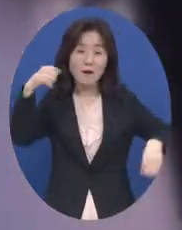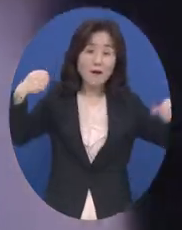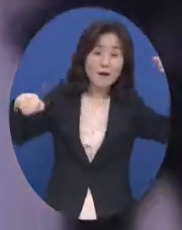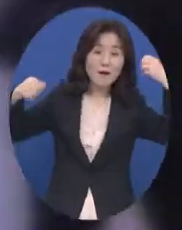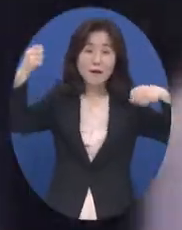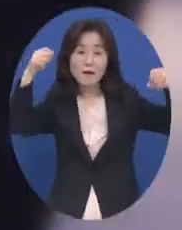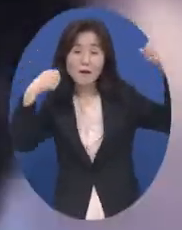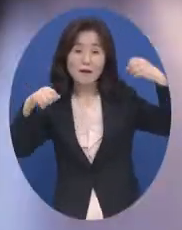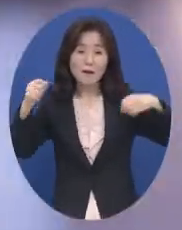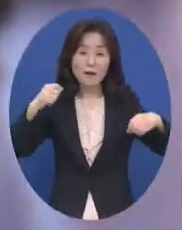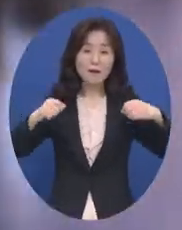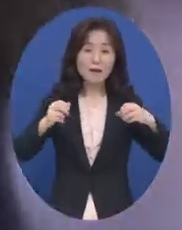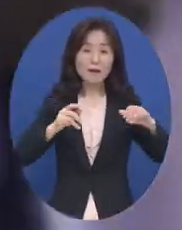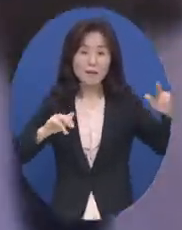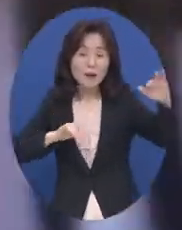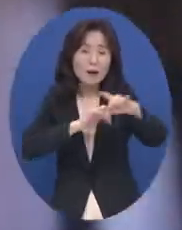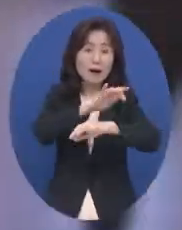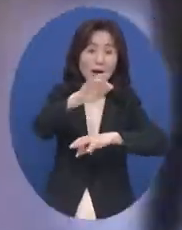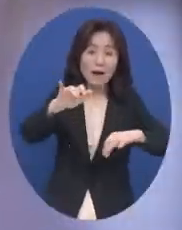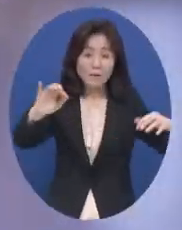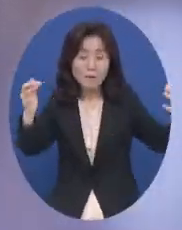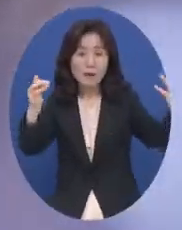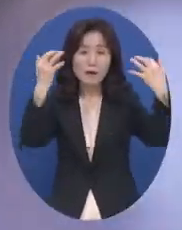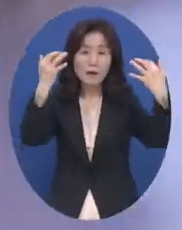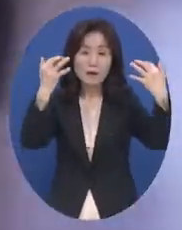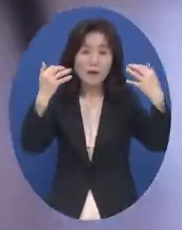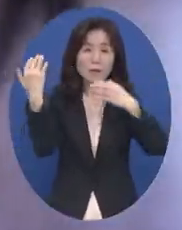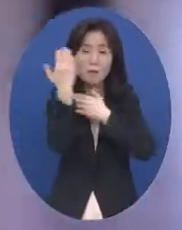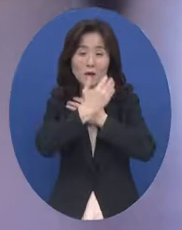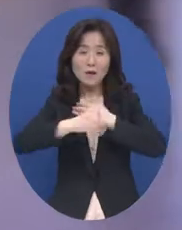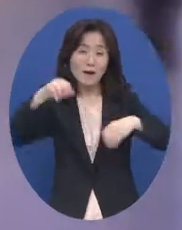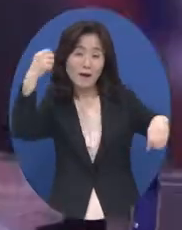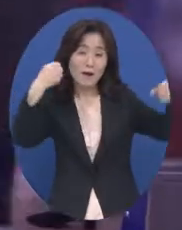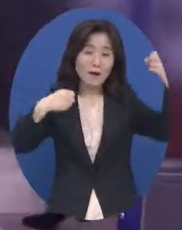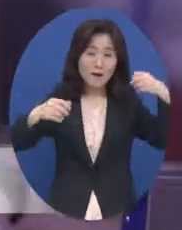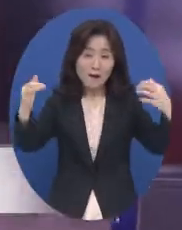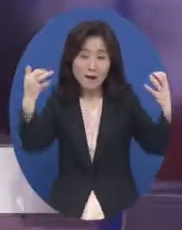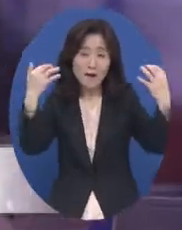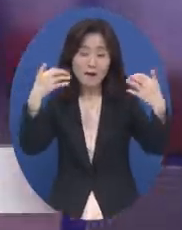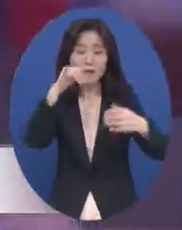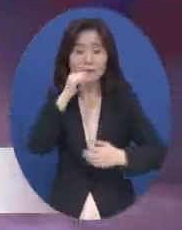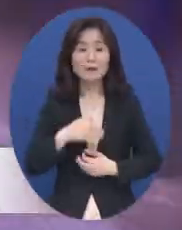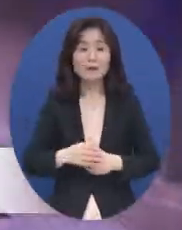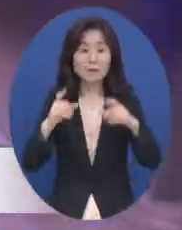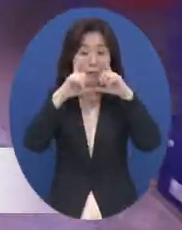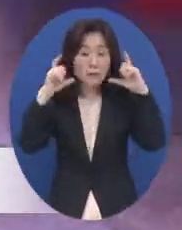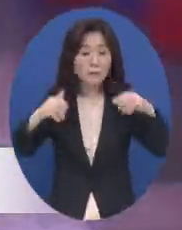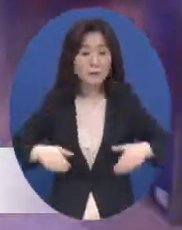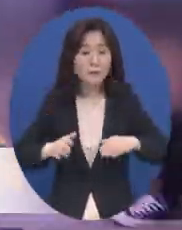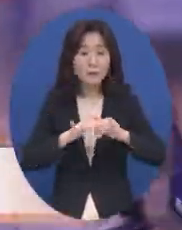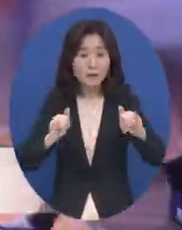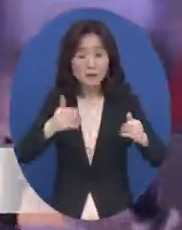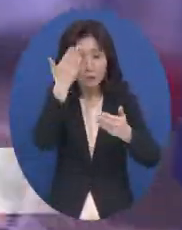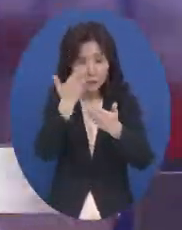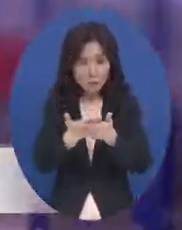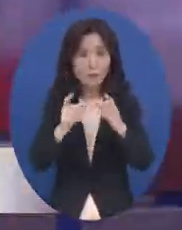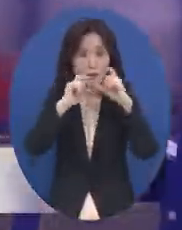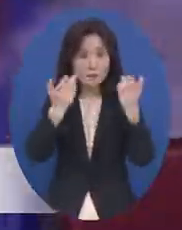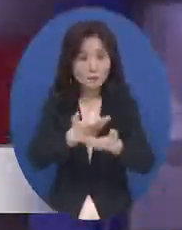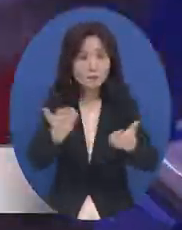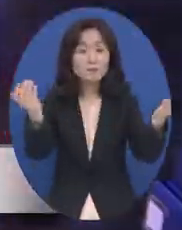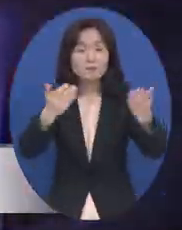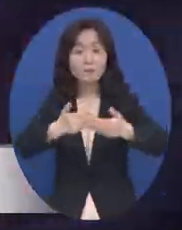막춤까지. 분주한 사람들의 발길을 잡기 위해 몸을 사리지 않습니다. 마스크가 필요한 사람들에게 무료로 마스크를